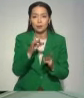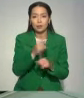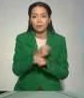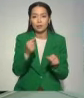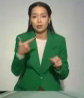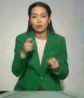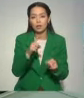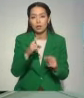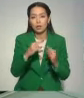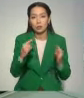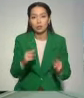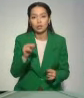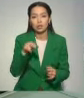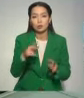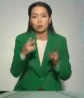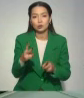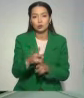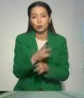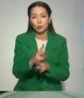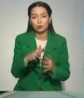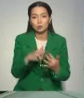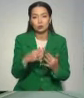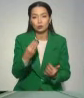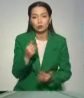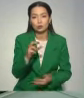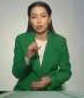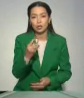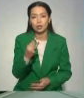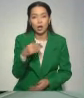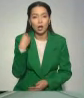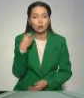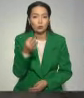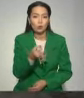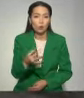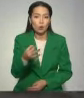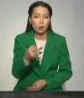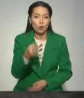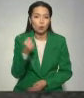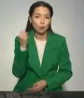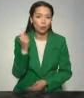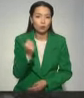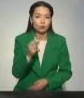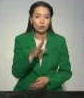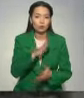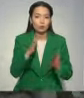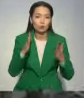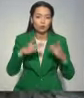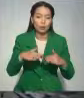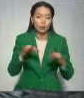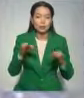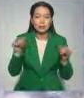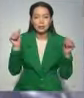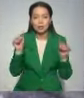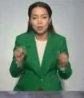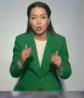взрыве газового оборудования ЧП произошло ночью в селе шубарше Актюбинской области ударная волна частично обрушила кровлю и стены